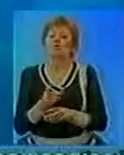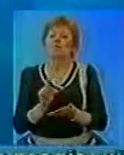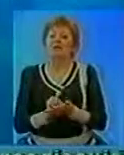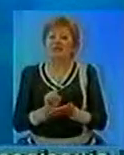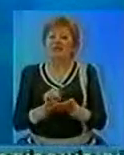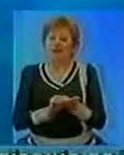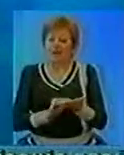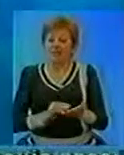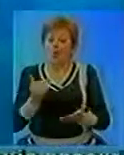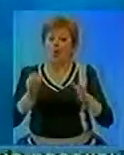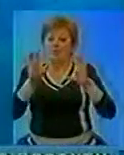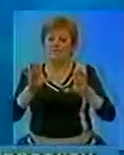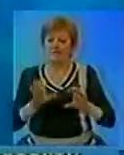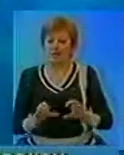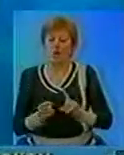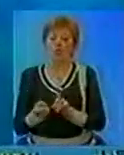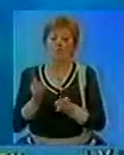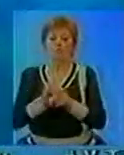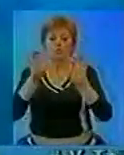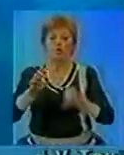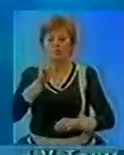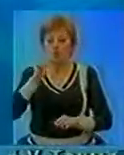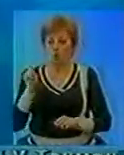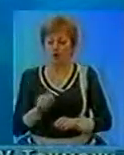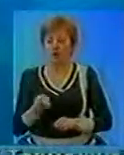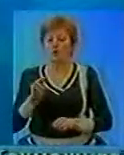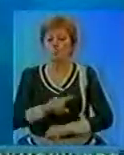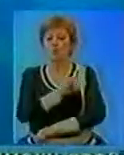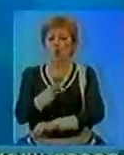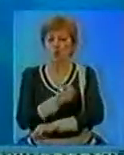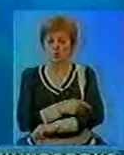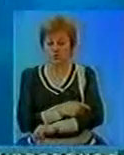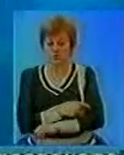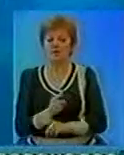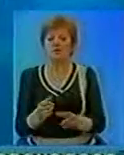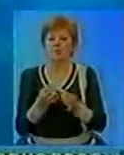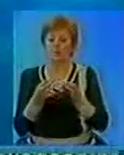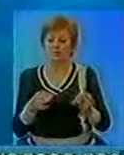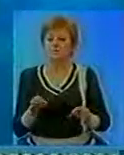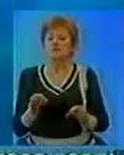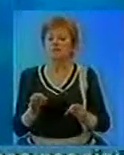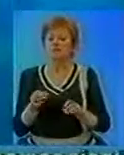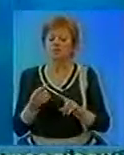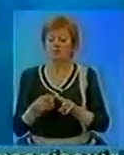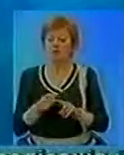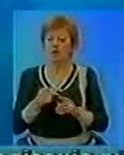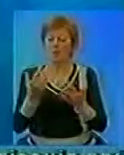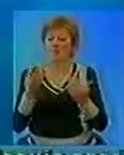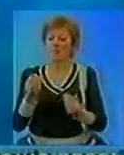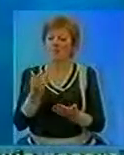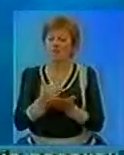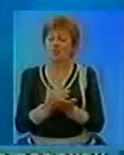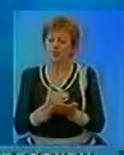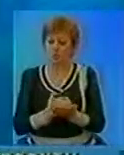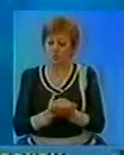того, проект закона о внесении изменений Конституции Украины по усилению гарантии независимости судей включен в повестку дня сессии и